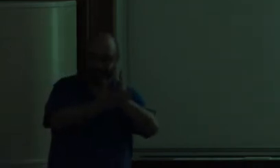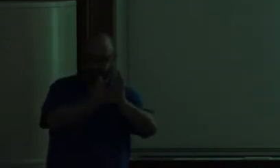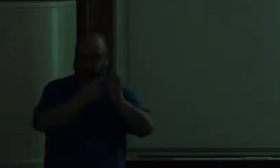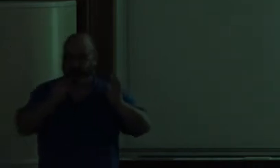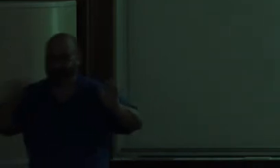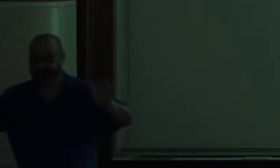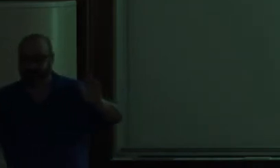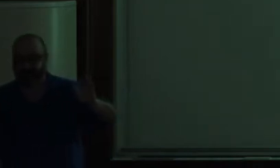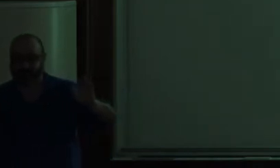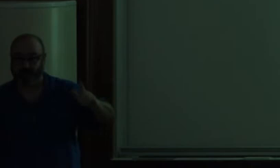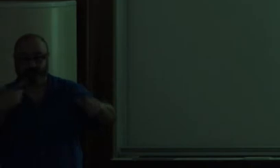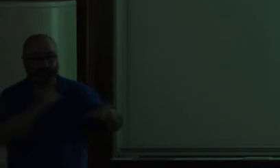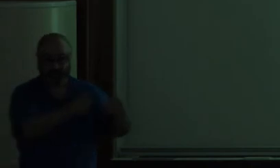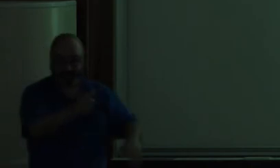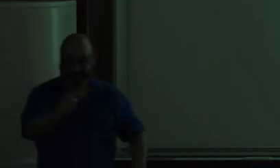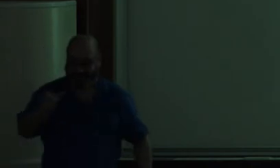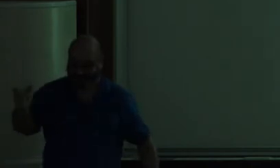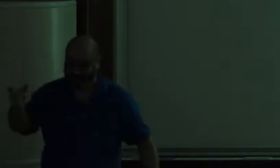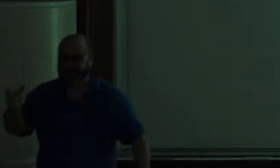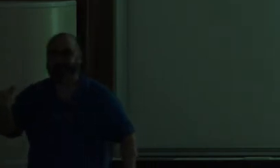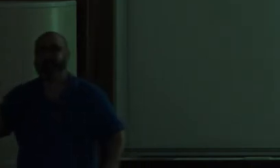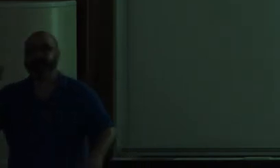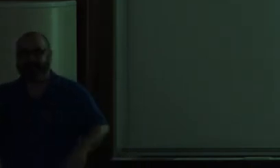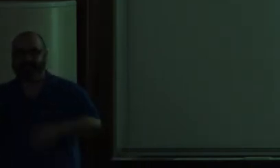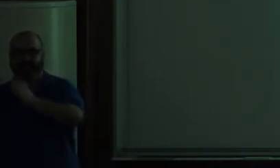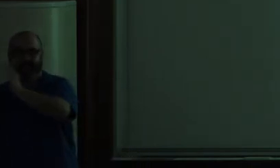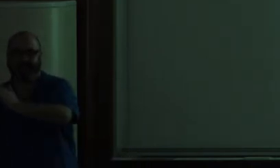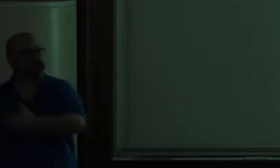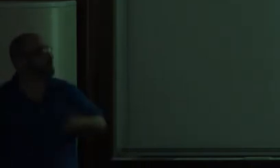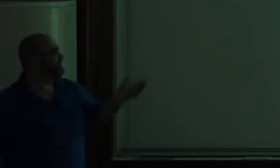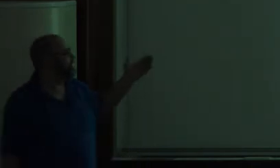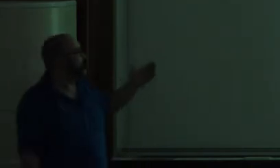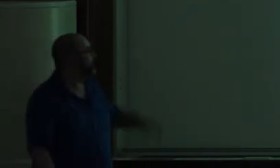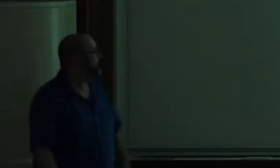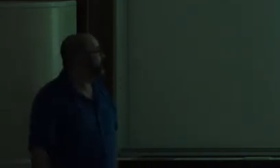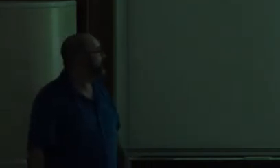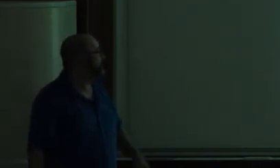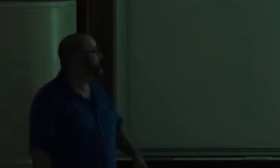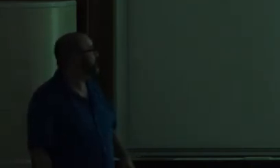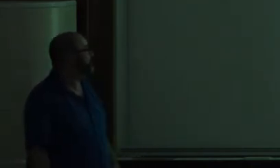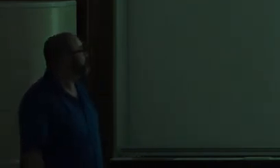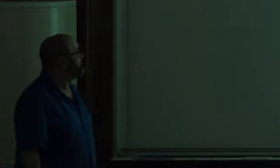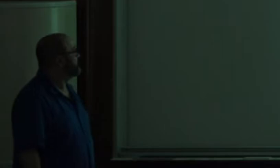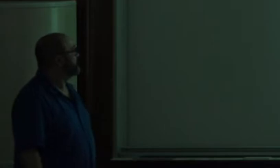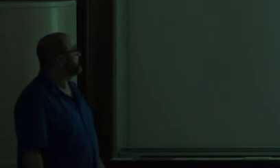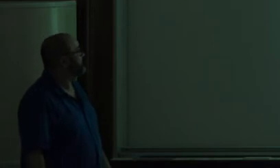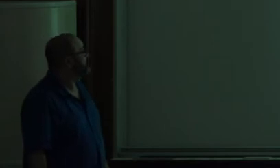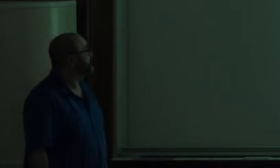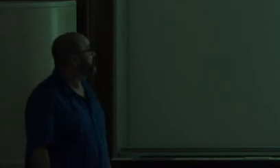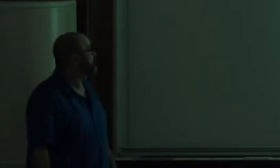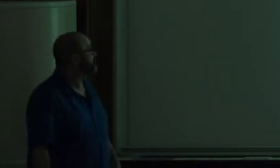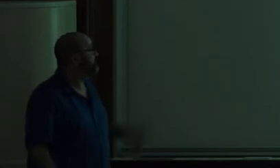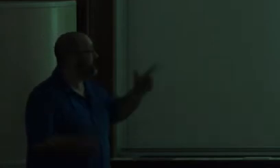chaîne, on part de la chaîne et on lui passe l'array. Sauf que là, regardez, je ne passe pas un array. Je passe un fichier,